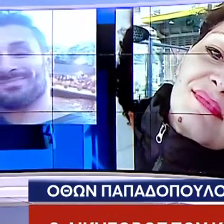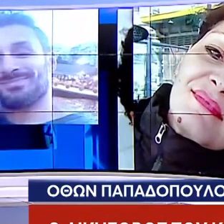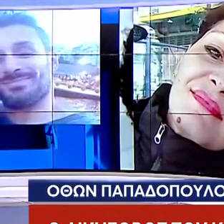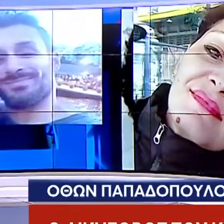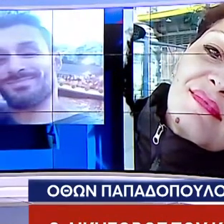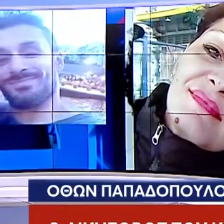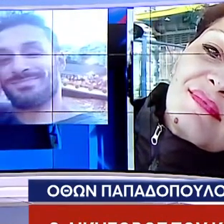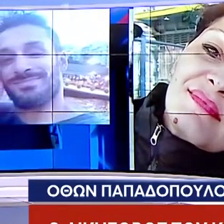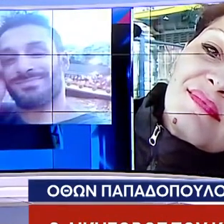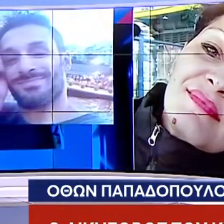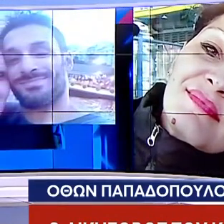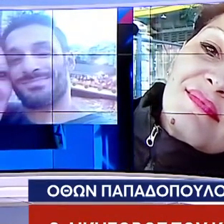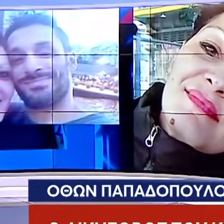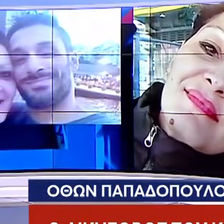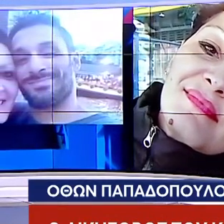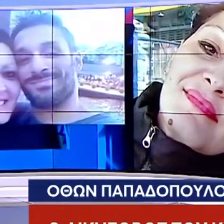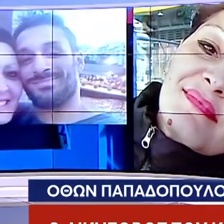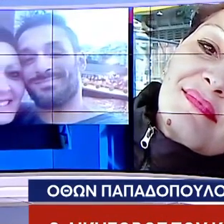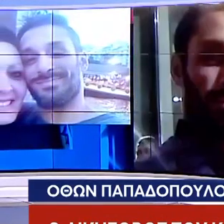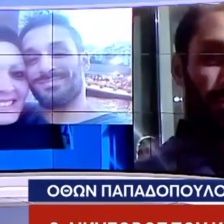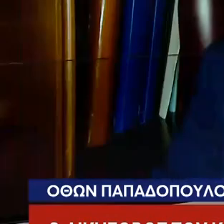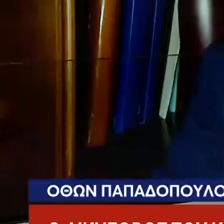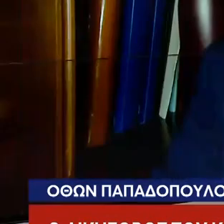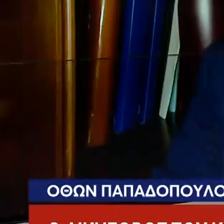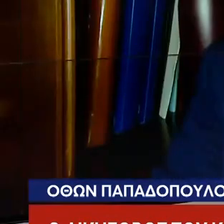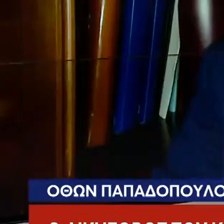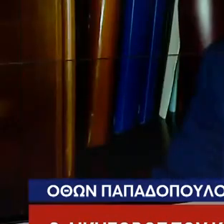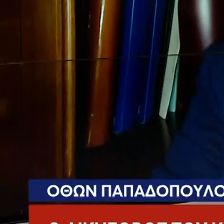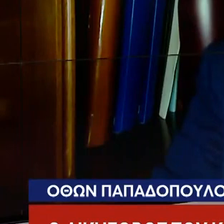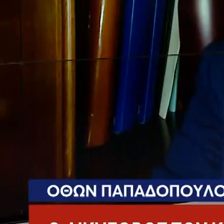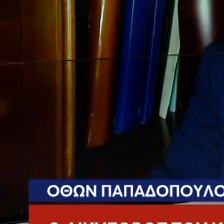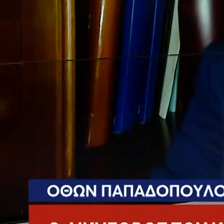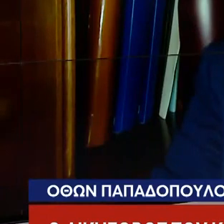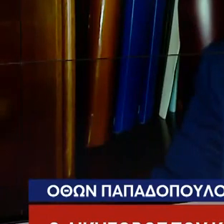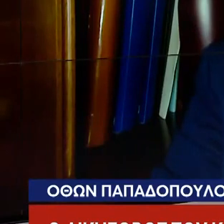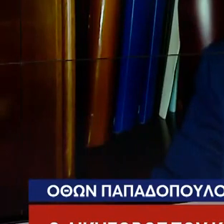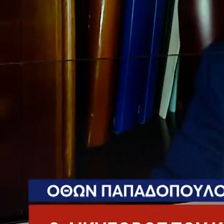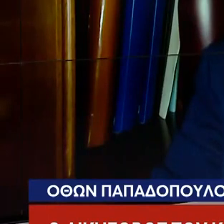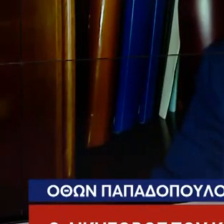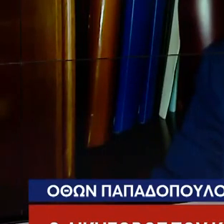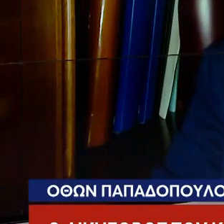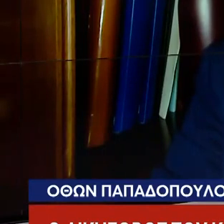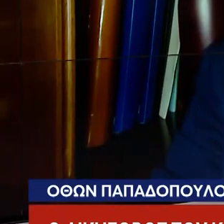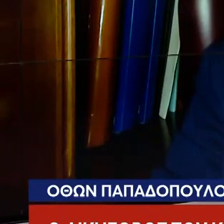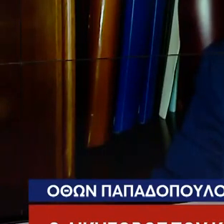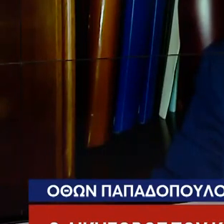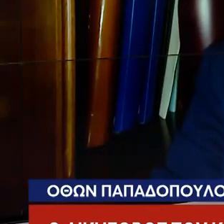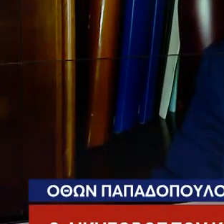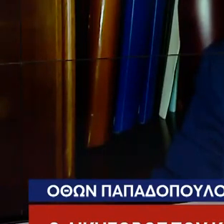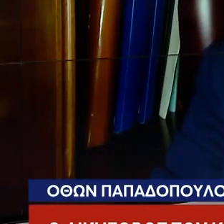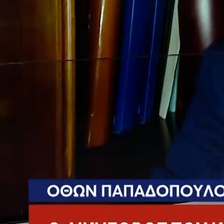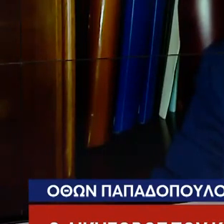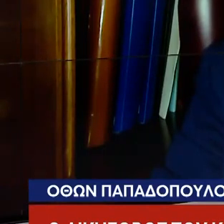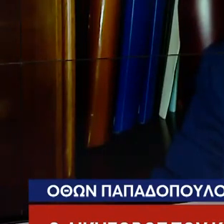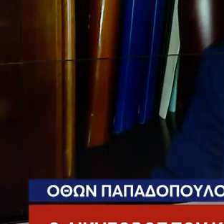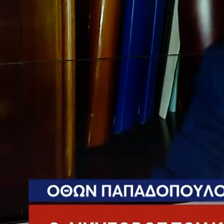αισθανόταν και ο ίδιος έτοιμος να δώσει πλήρη περιγραφή των θέσεων του. Άκουσα πάρα πολλά σωστά